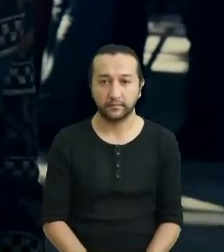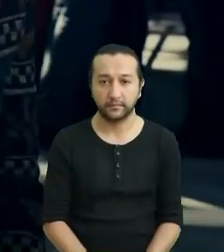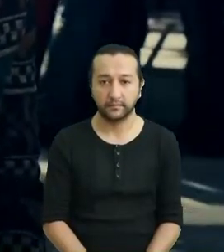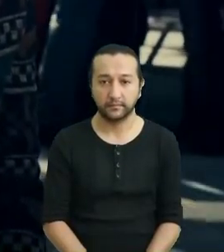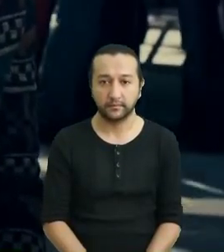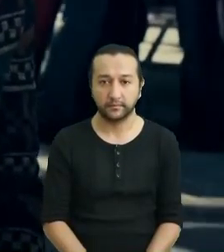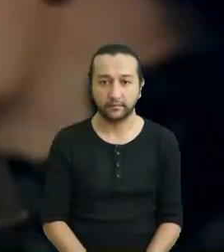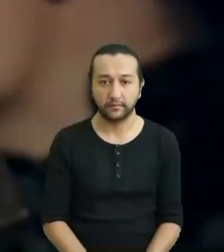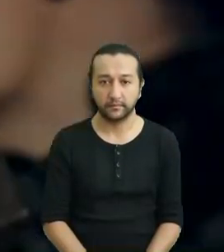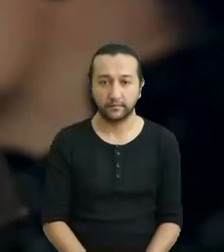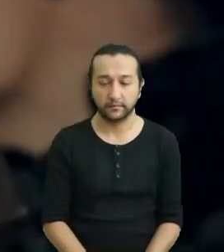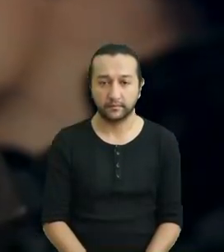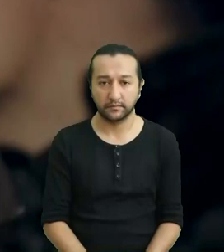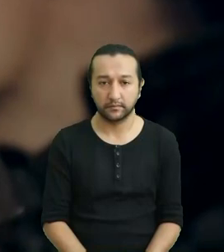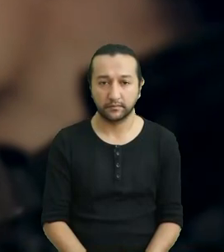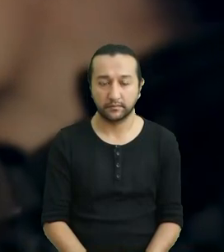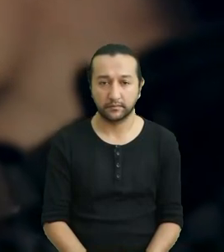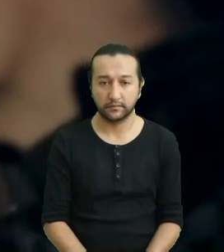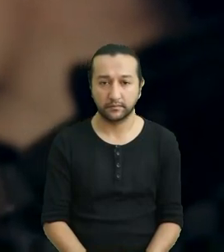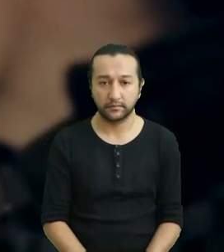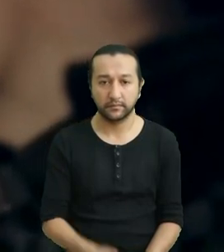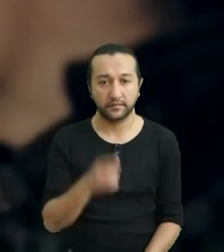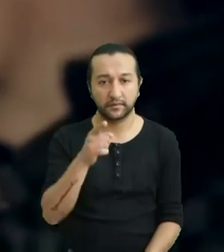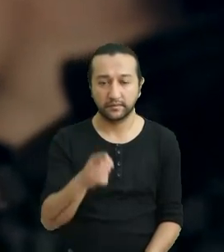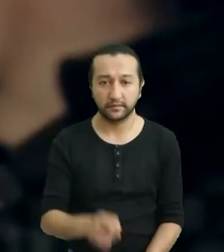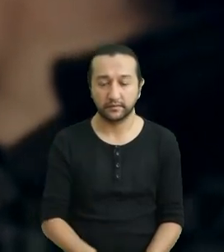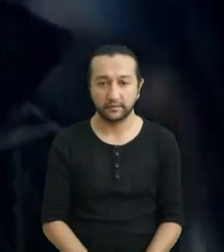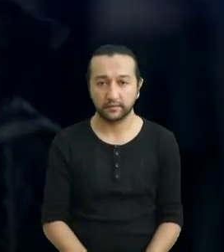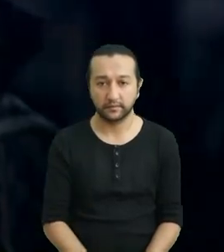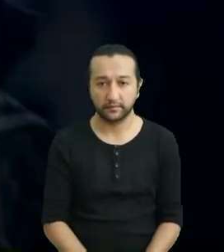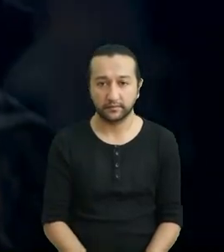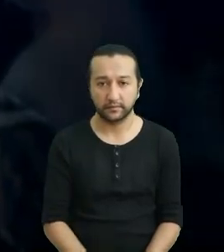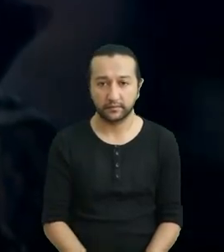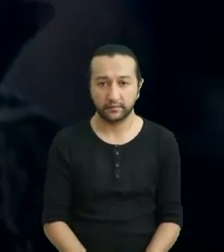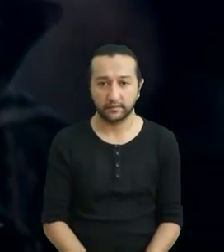Gökçe gülümsedi. Saçları kâkül kesimli. Sen...